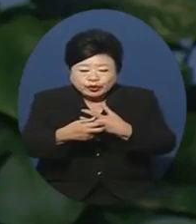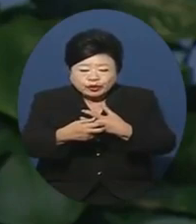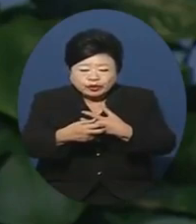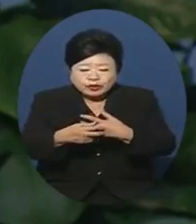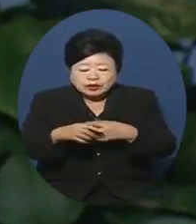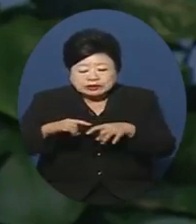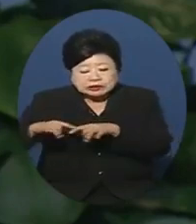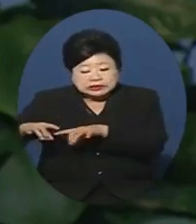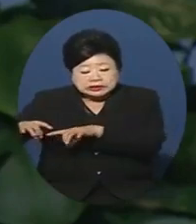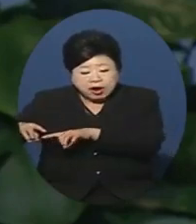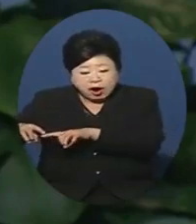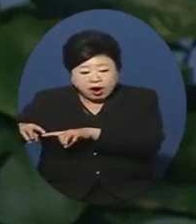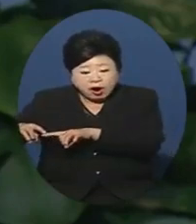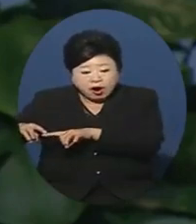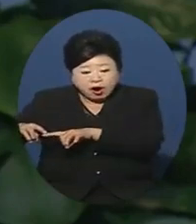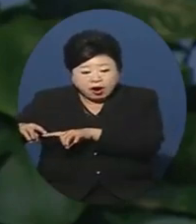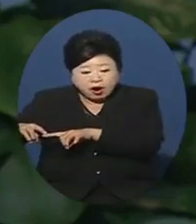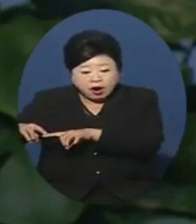신경